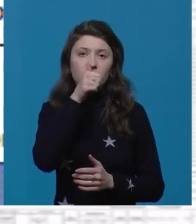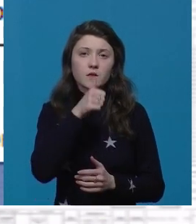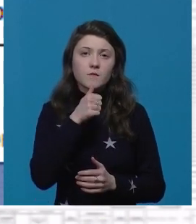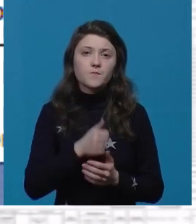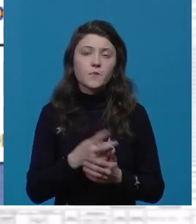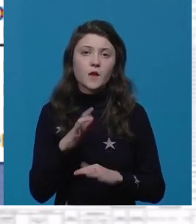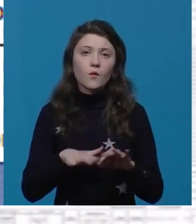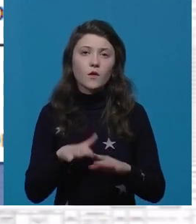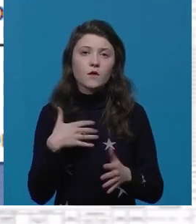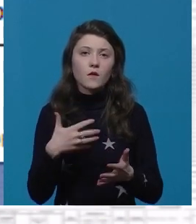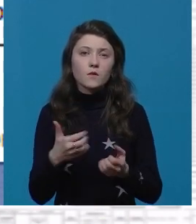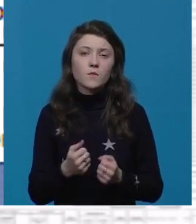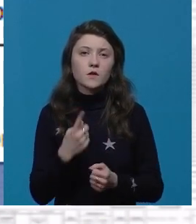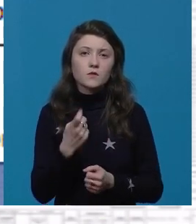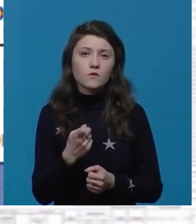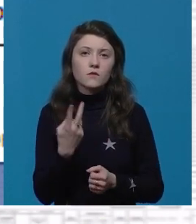отримав